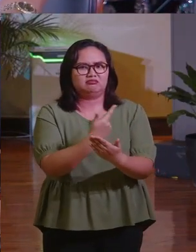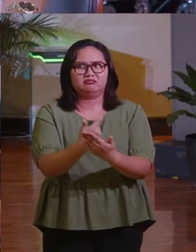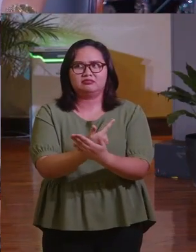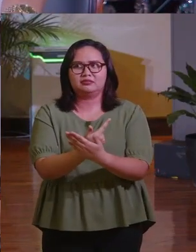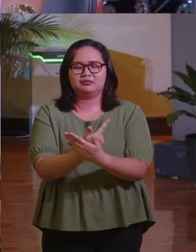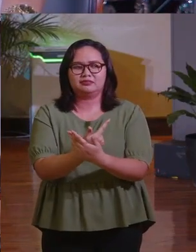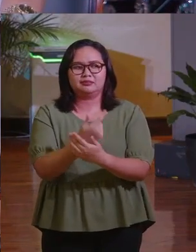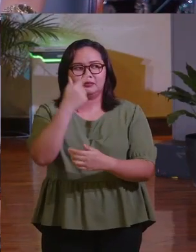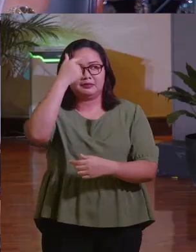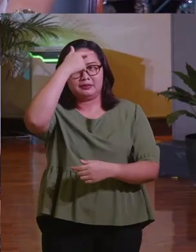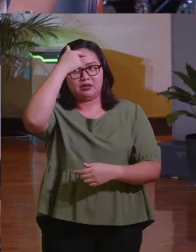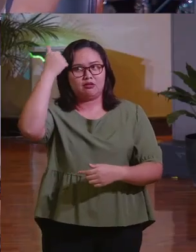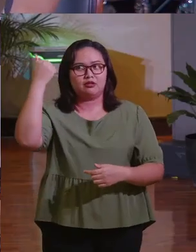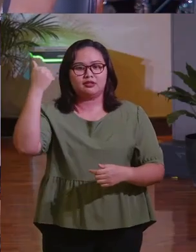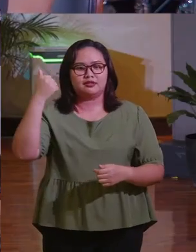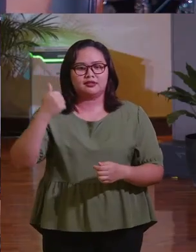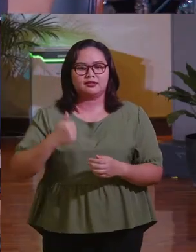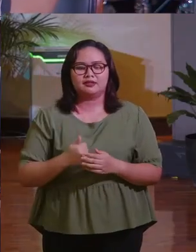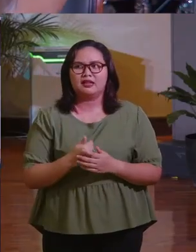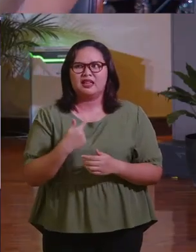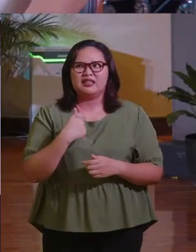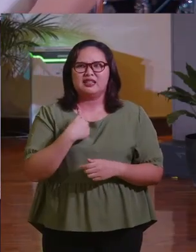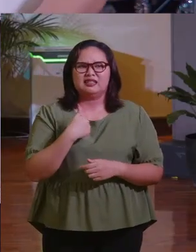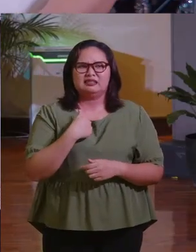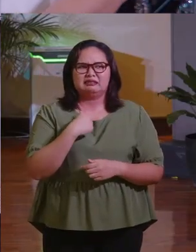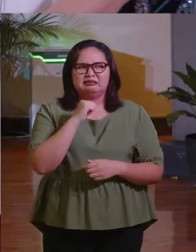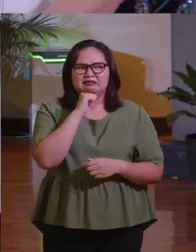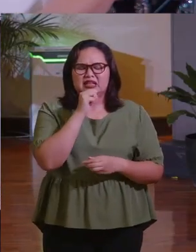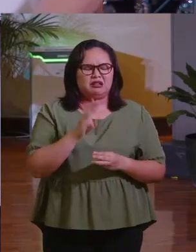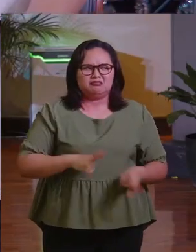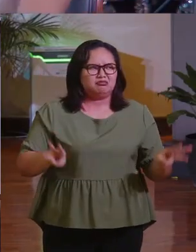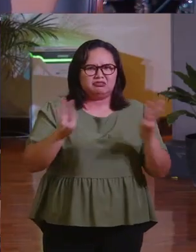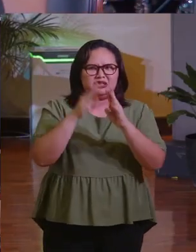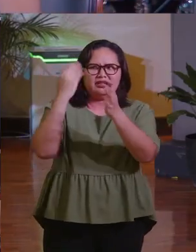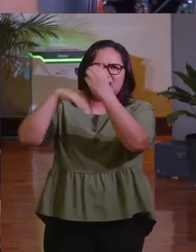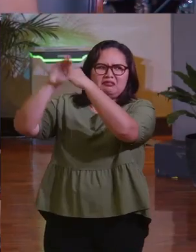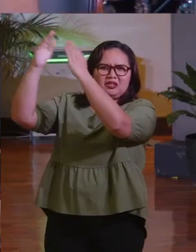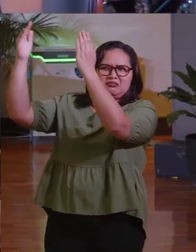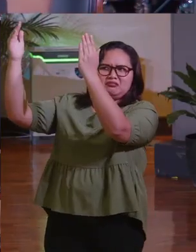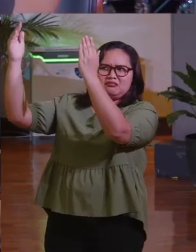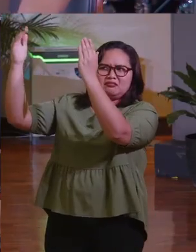palagay ko, hindi nararapat to sa langit. No?